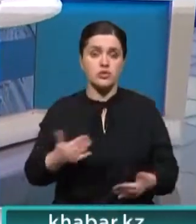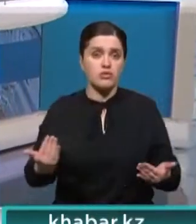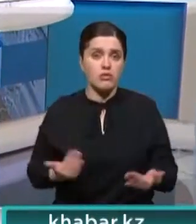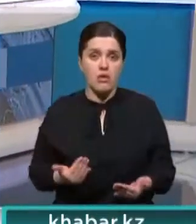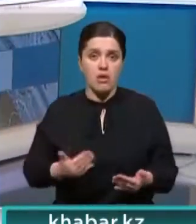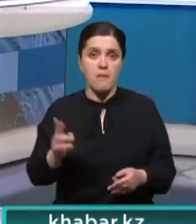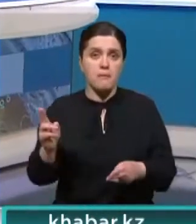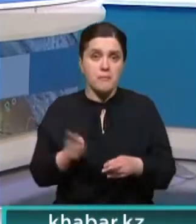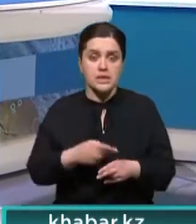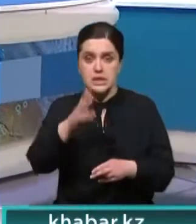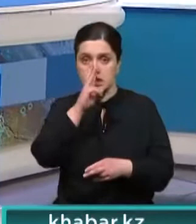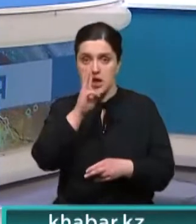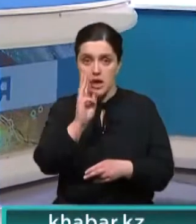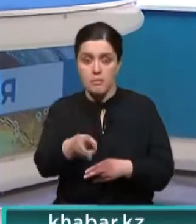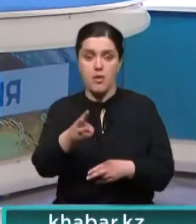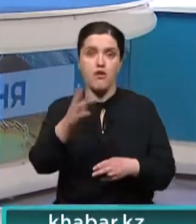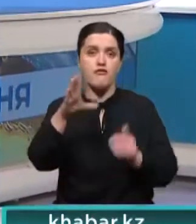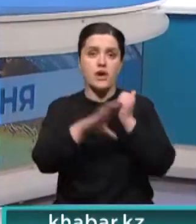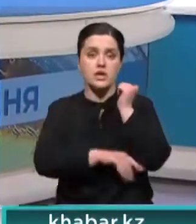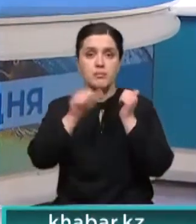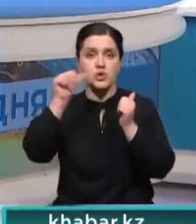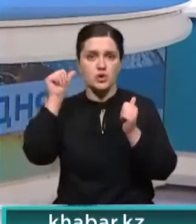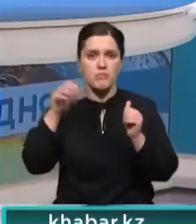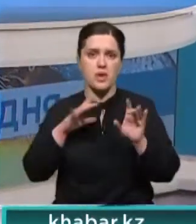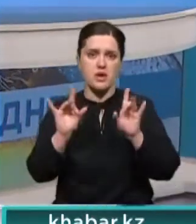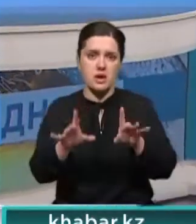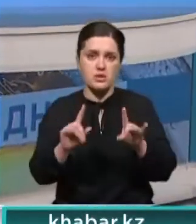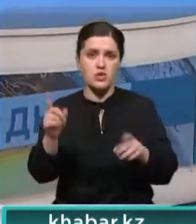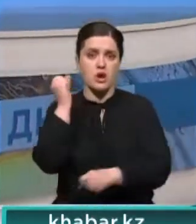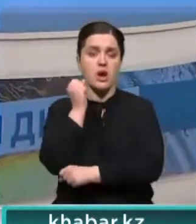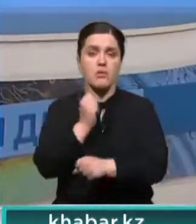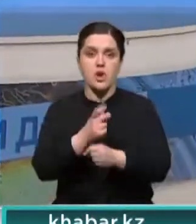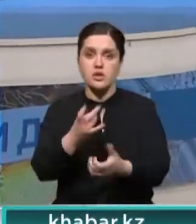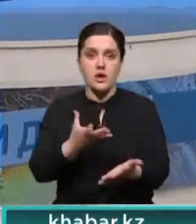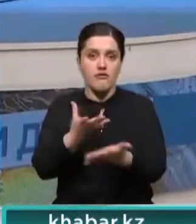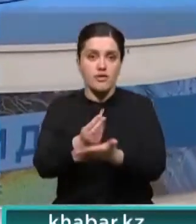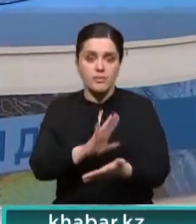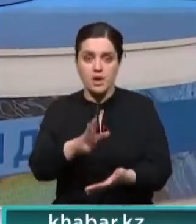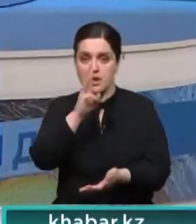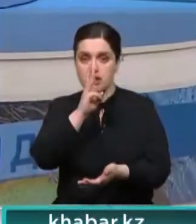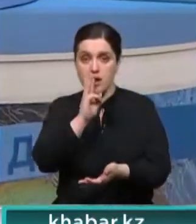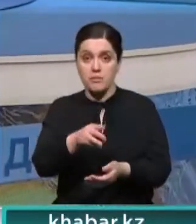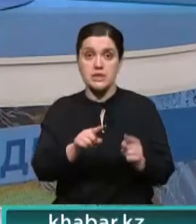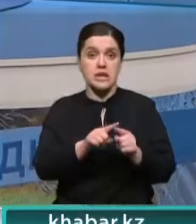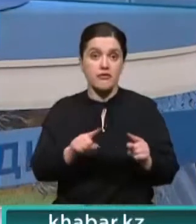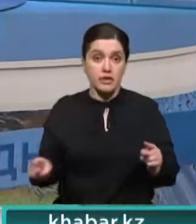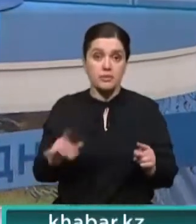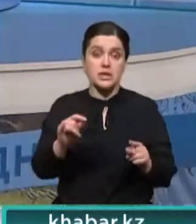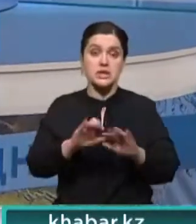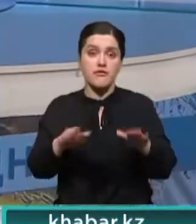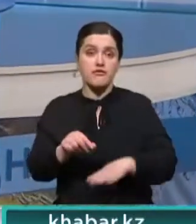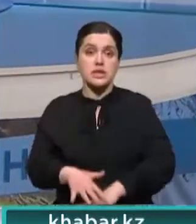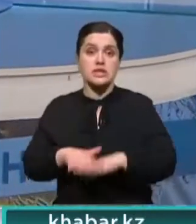без заработной платы. В конце прошлого года мы уже рассказывали о том, что рабочим не выплачивают положенных денег. С того времени